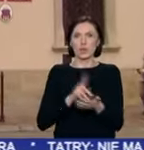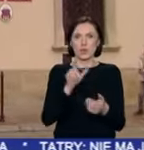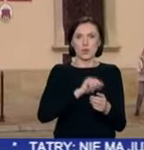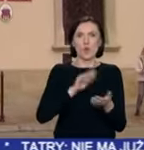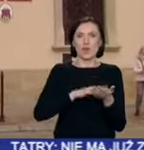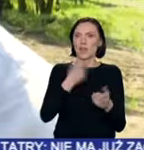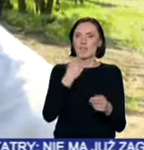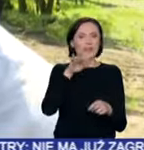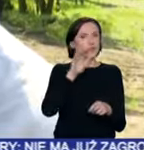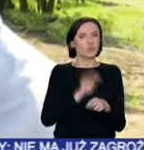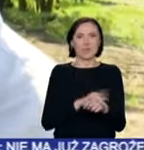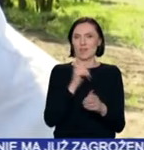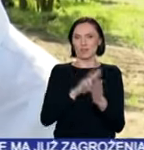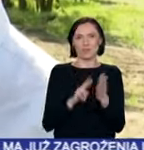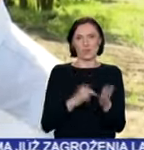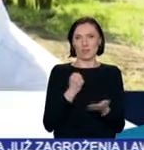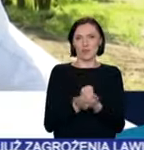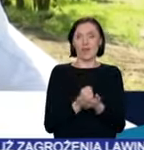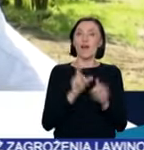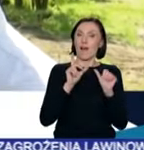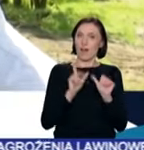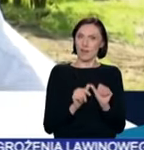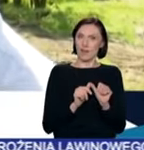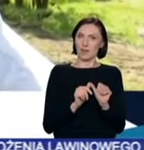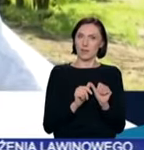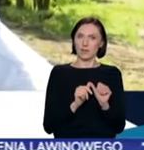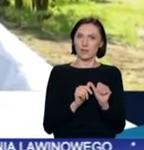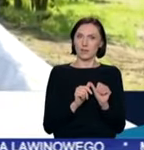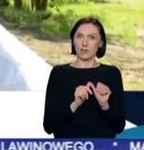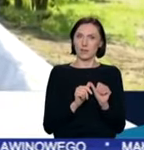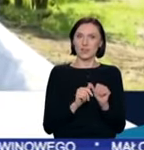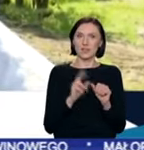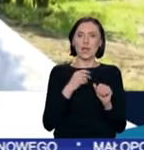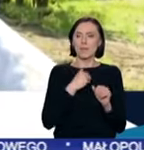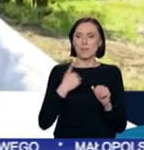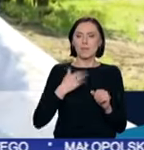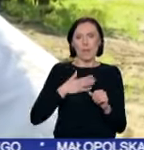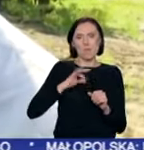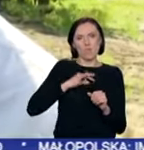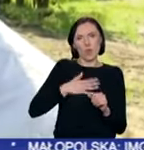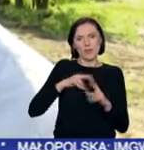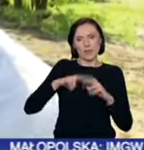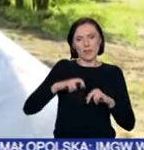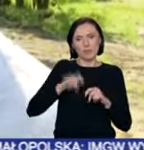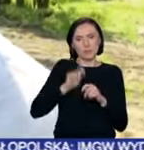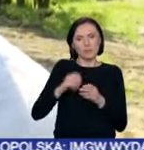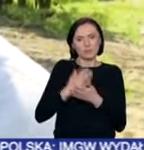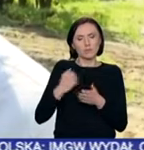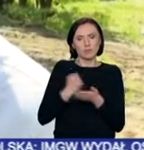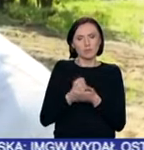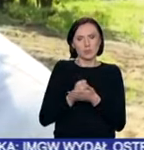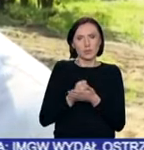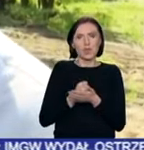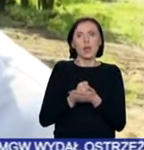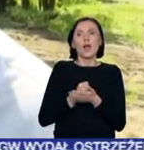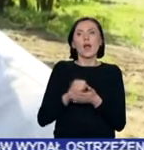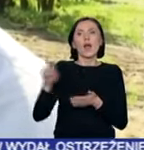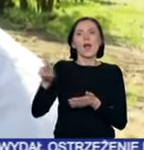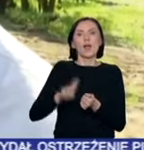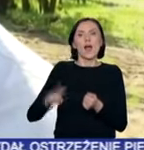niezgodna z przepisami prawa, ale jednocześnie z analiz, które my mamy, wynika, że Rada